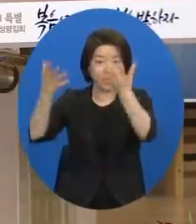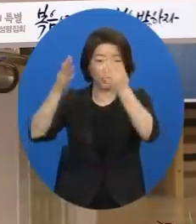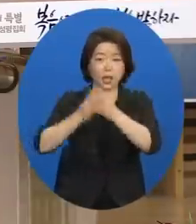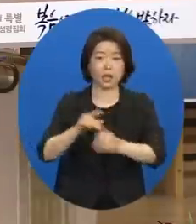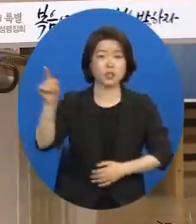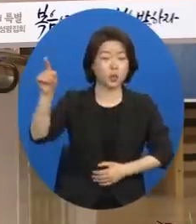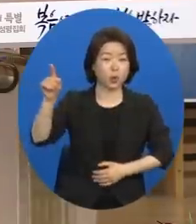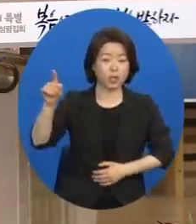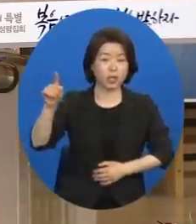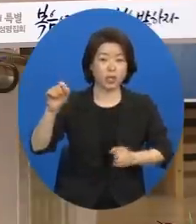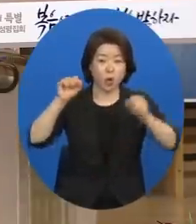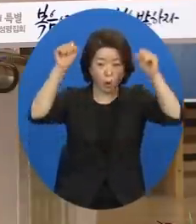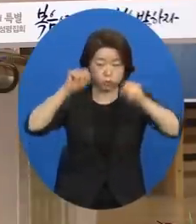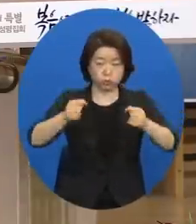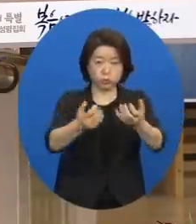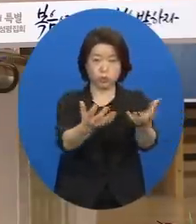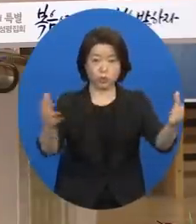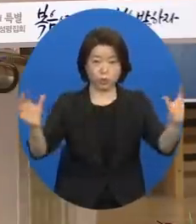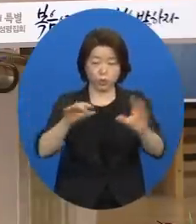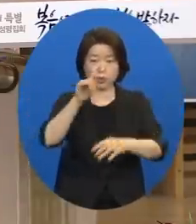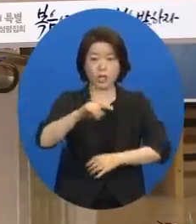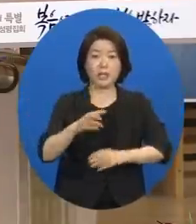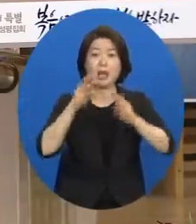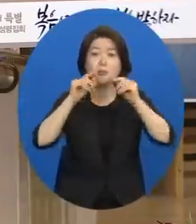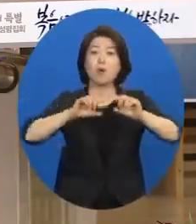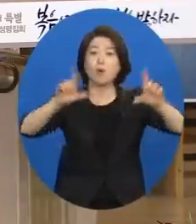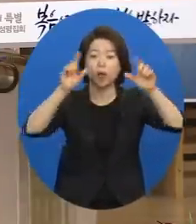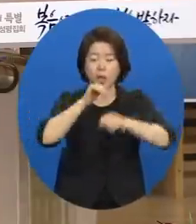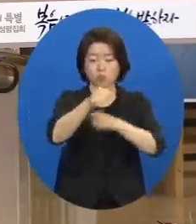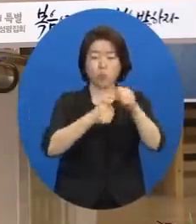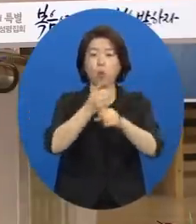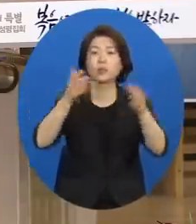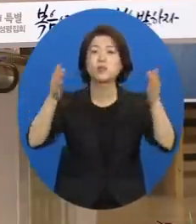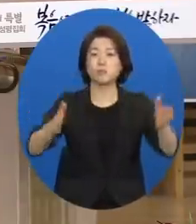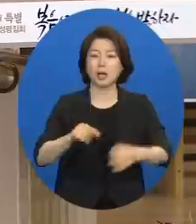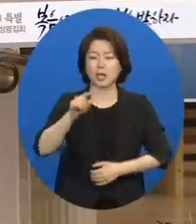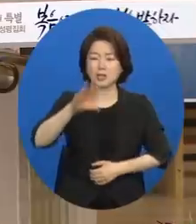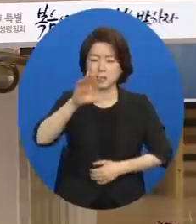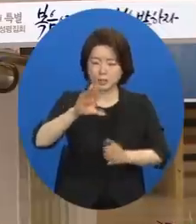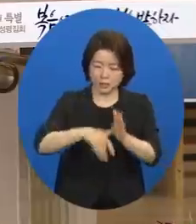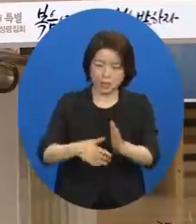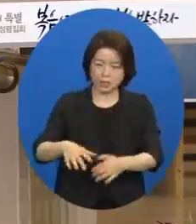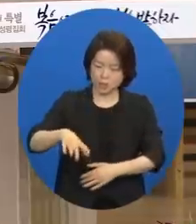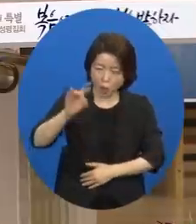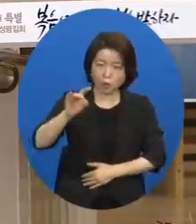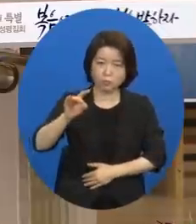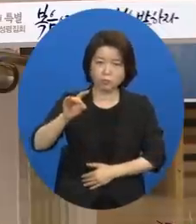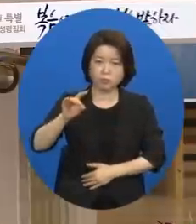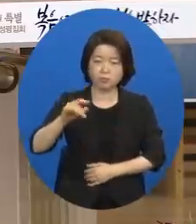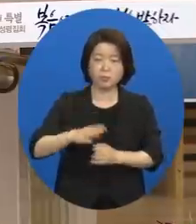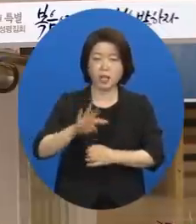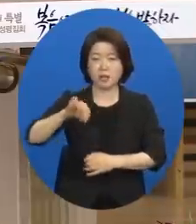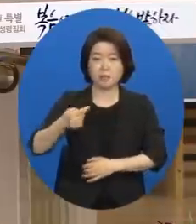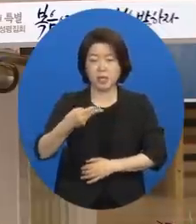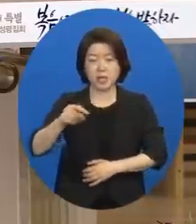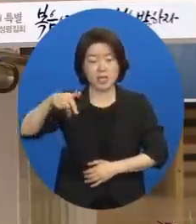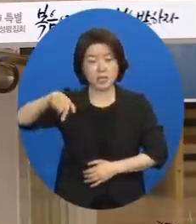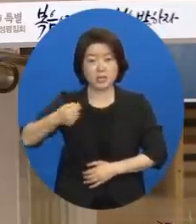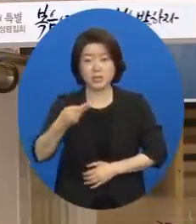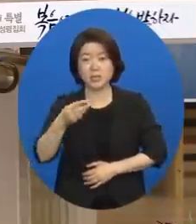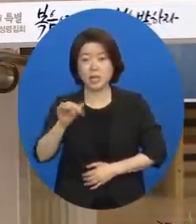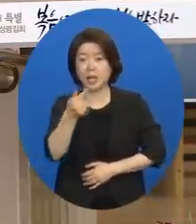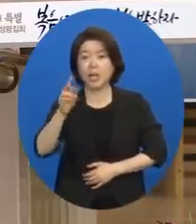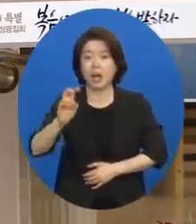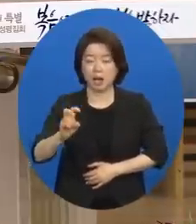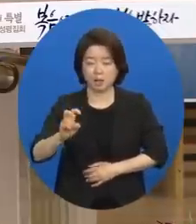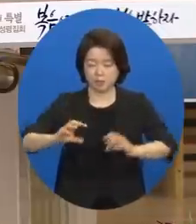지난 그 토요일 날 했거든요. 50년 만에 그때 처음으로 그 빌리그레함이라고 하는